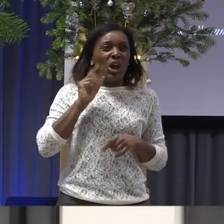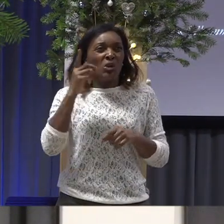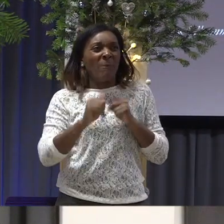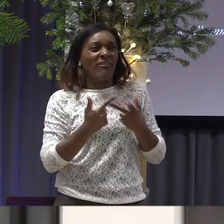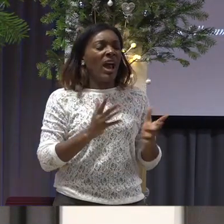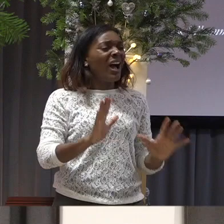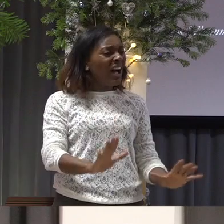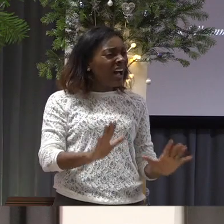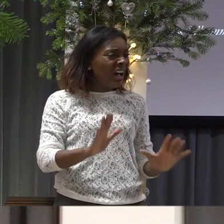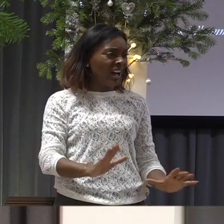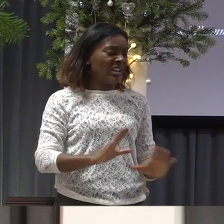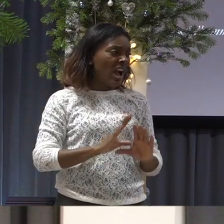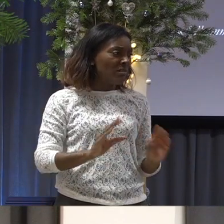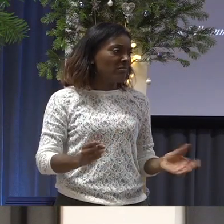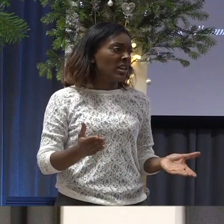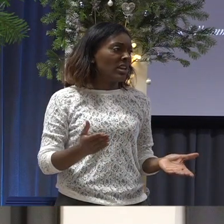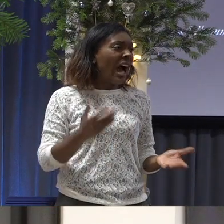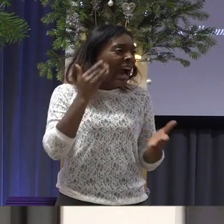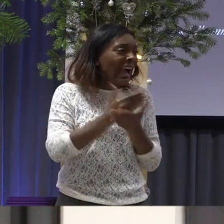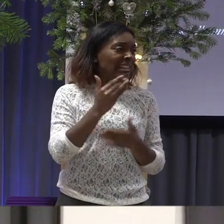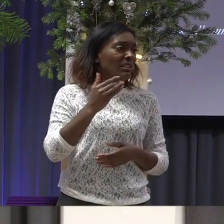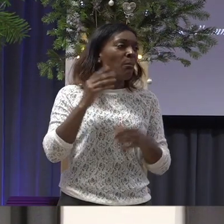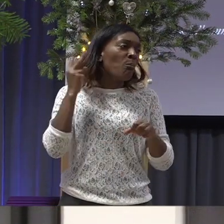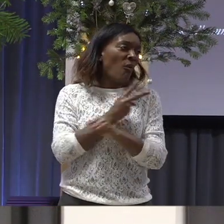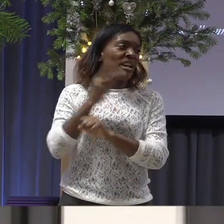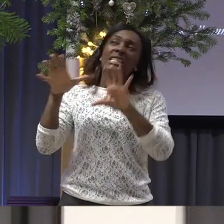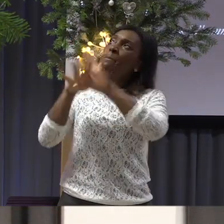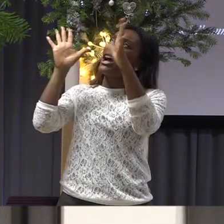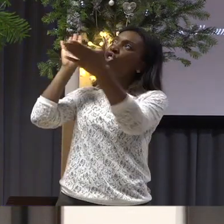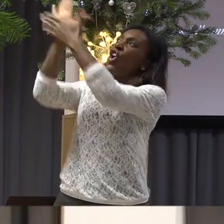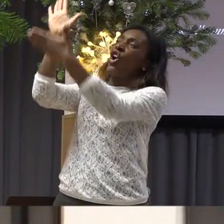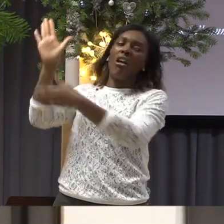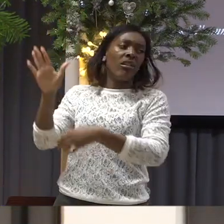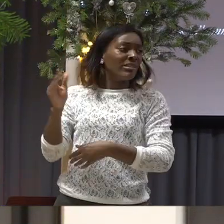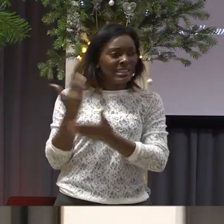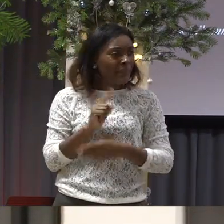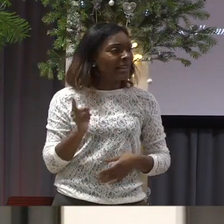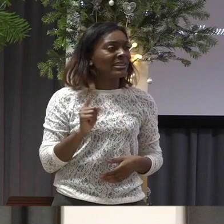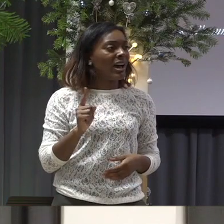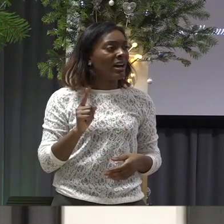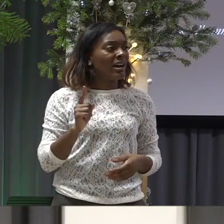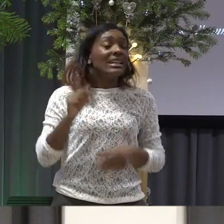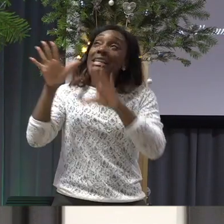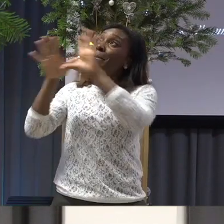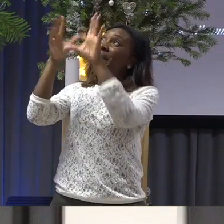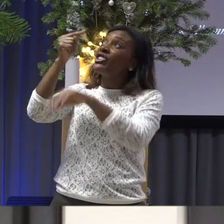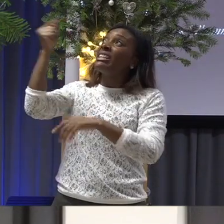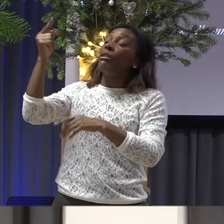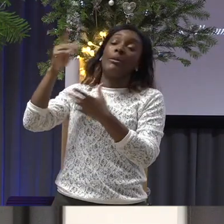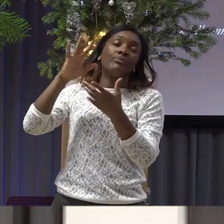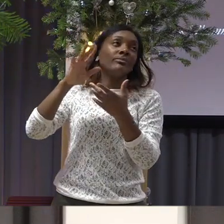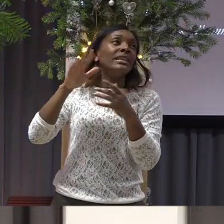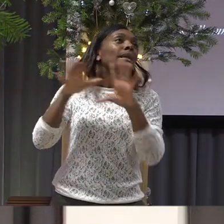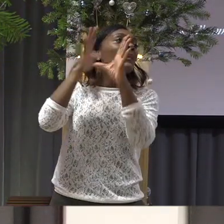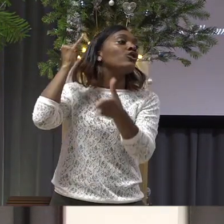une vision autre sur Dieu, et comme cette vision-là ne correspond pas à notre réalité, nous basculons dans la frustration, dans la colère.